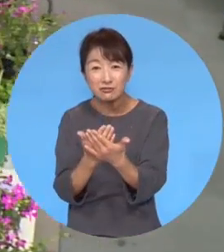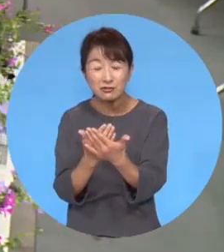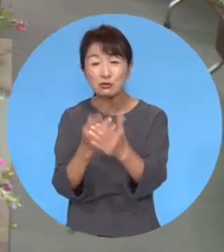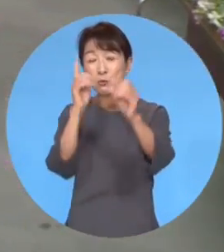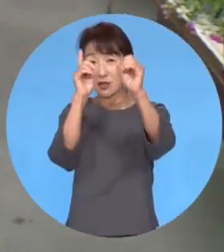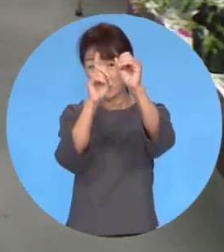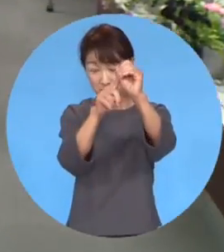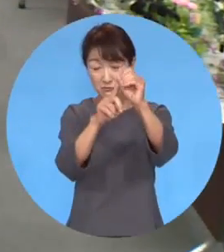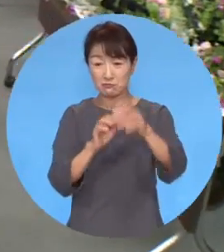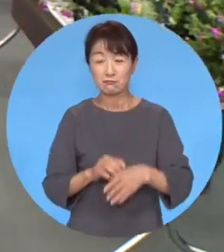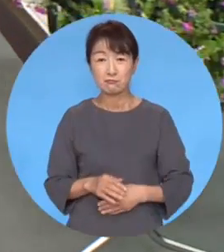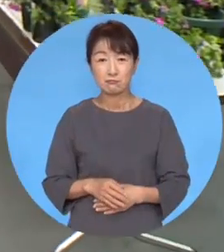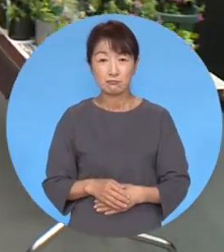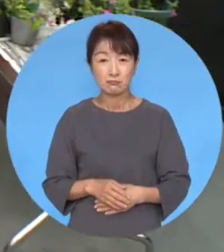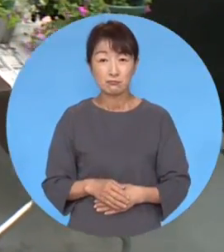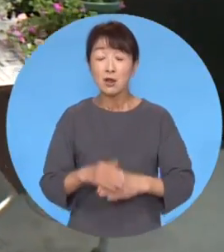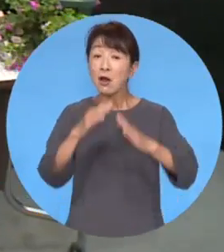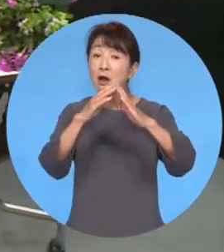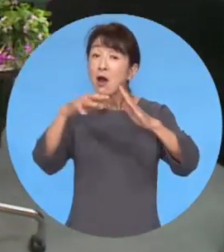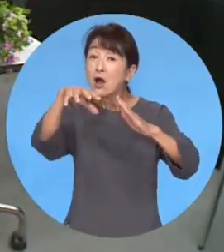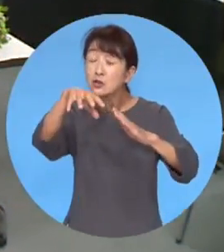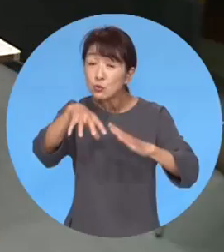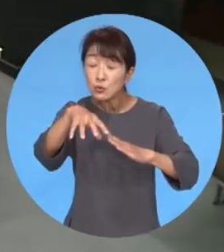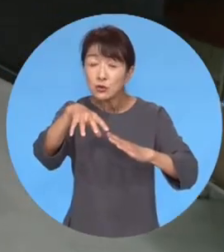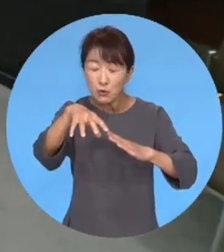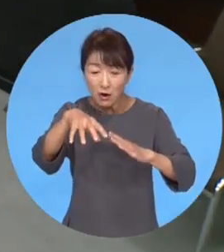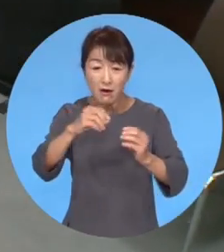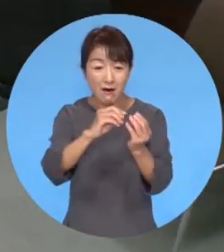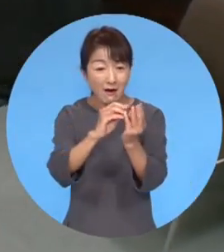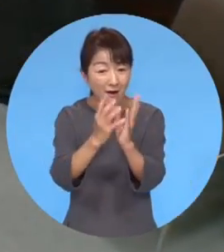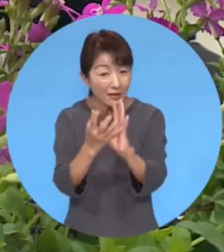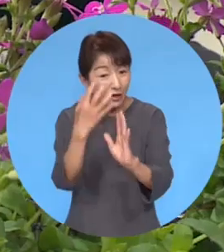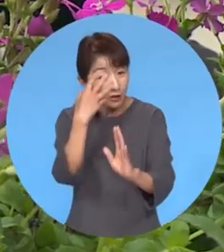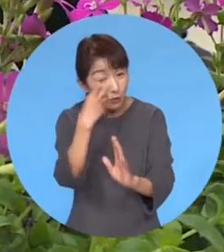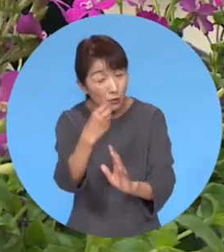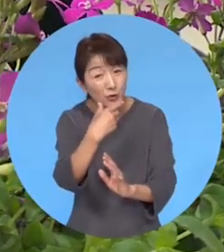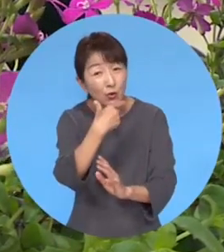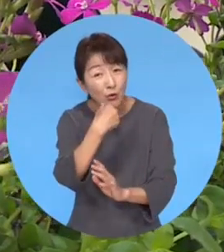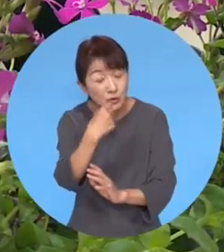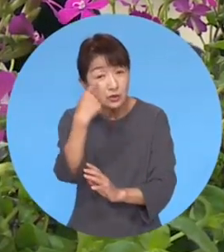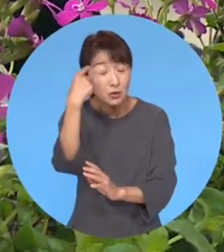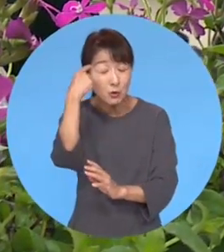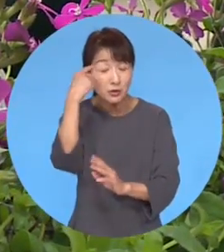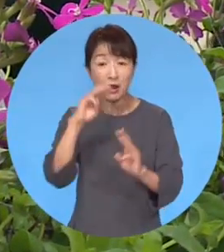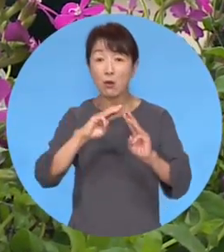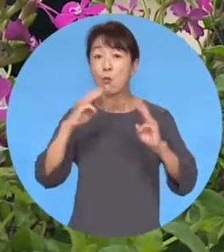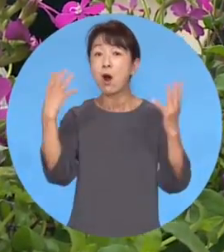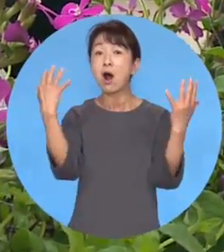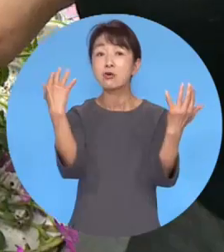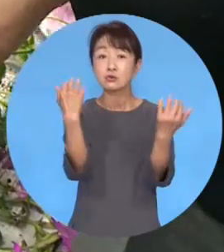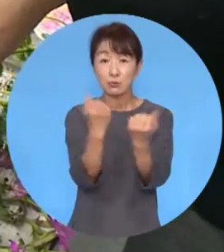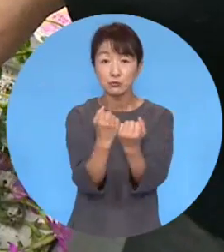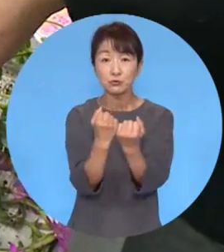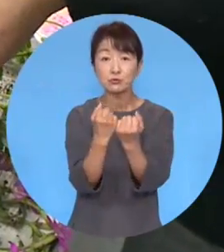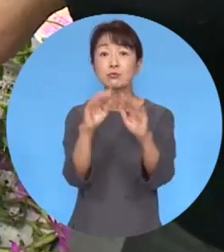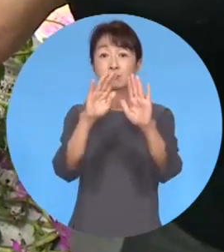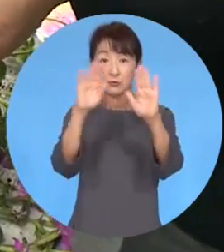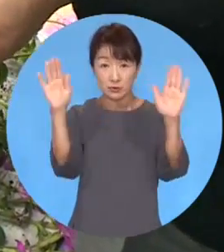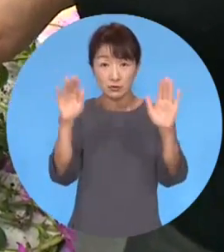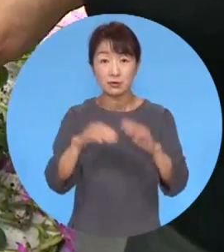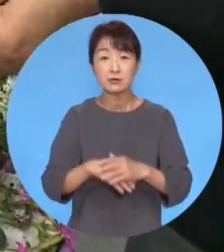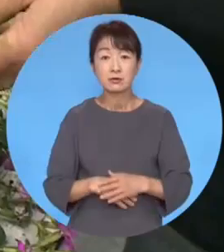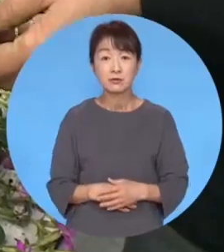場では植物を育てることに関心を持ってもらおうと、ハンギングバスケットを作るワークショップも行われました。